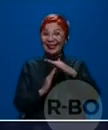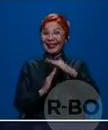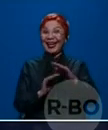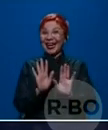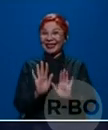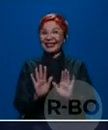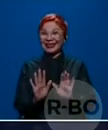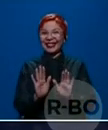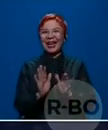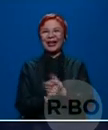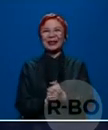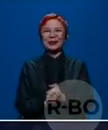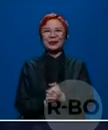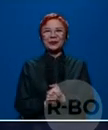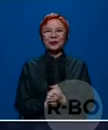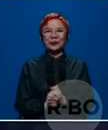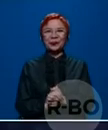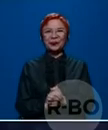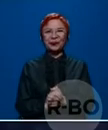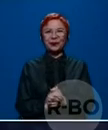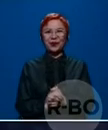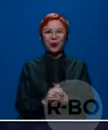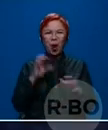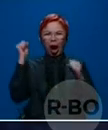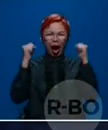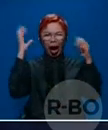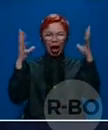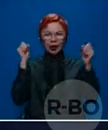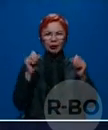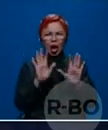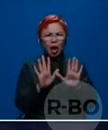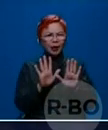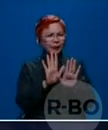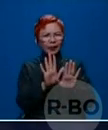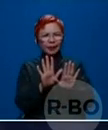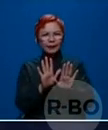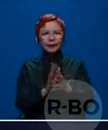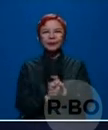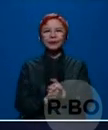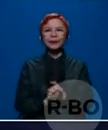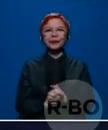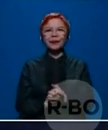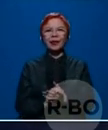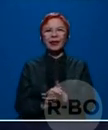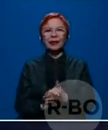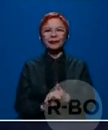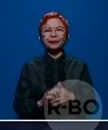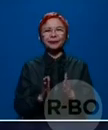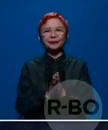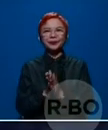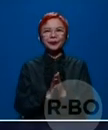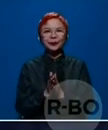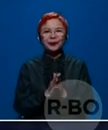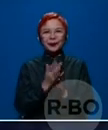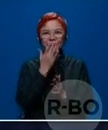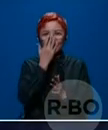masih dengan pola yang sama ditahan masih dengan pola yang sama diharapkan dapat memberikan gambaran